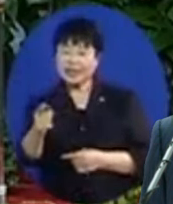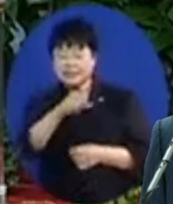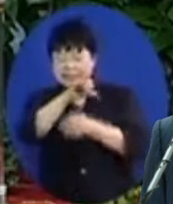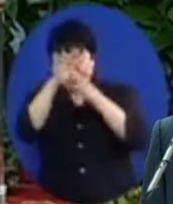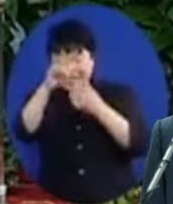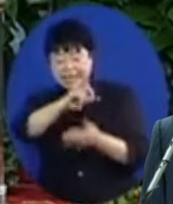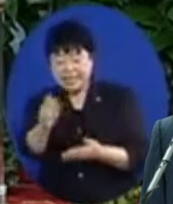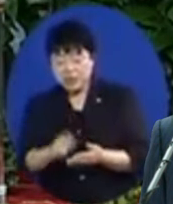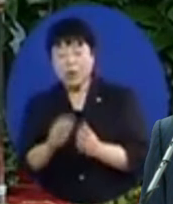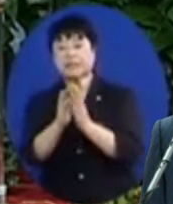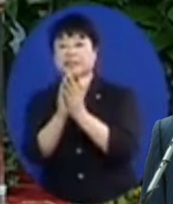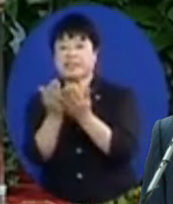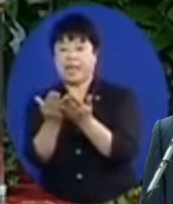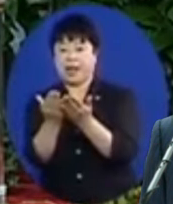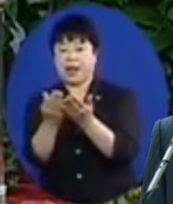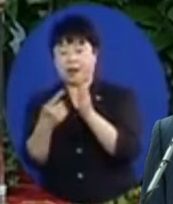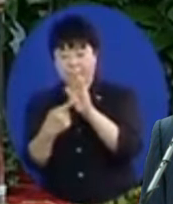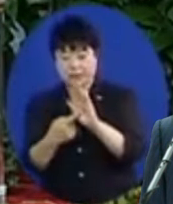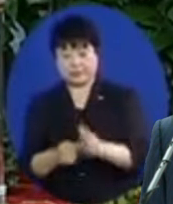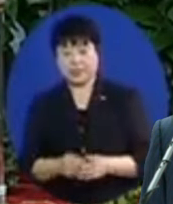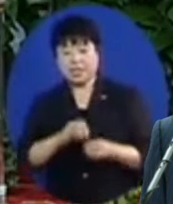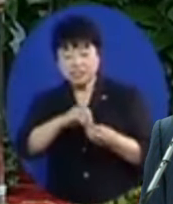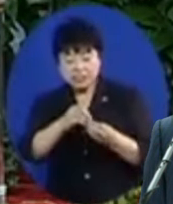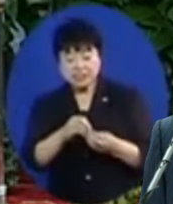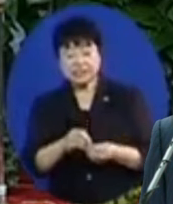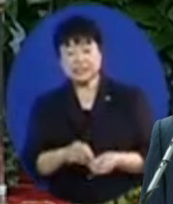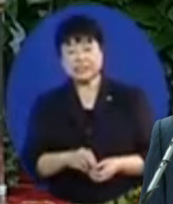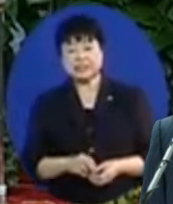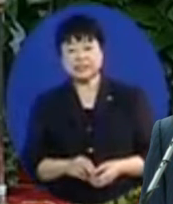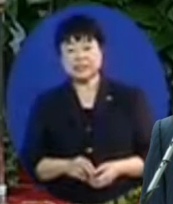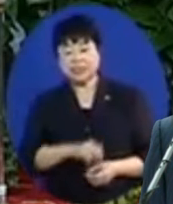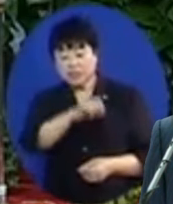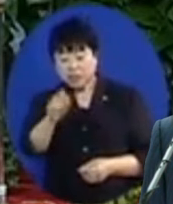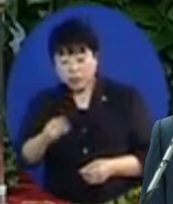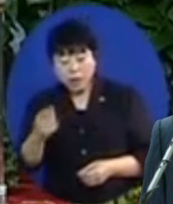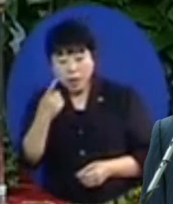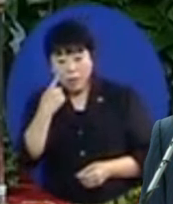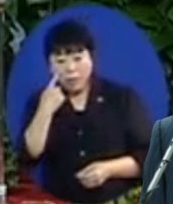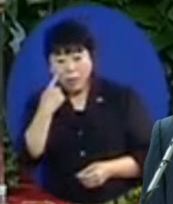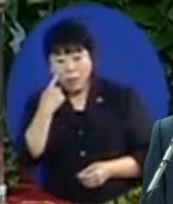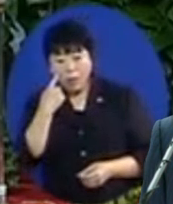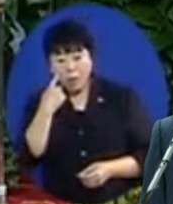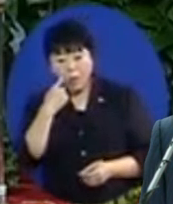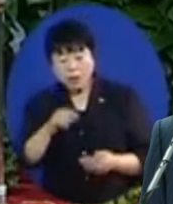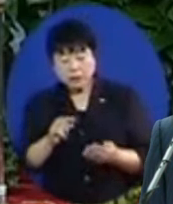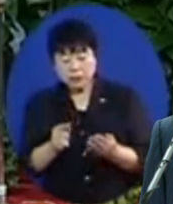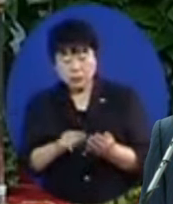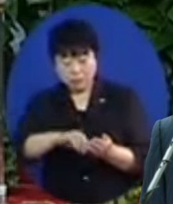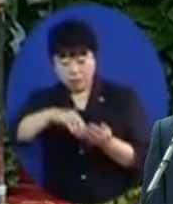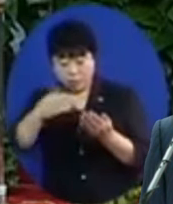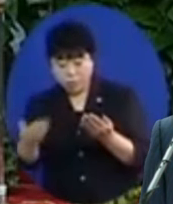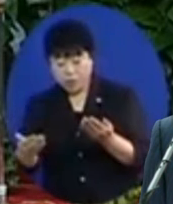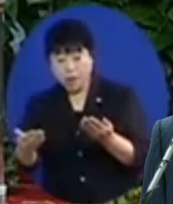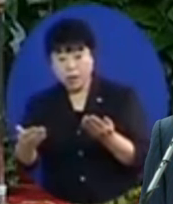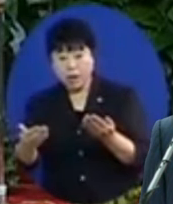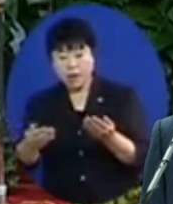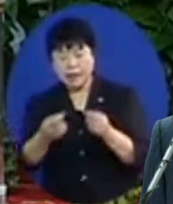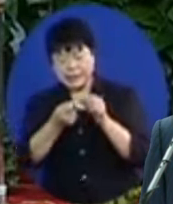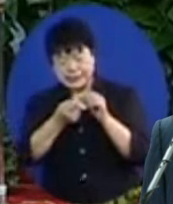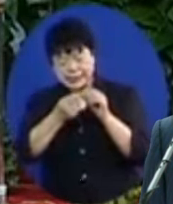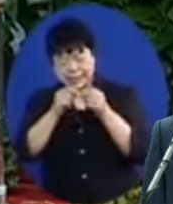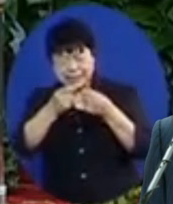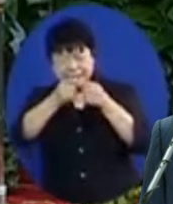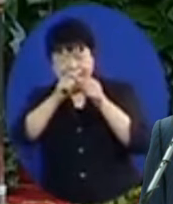일생을 기록해놓은 책이라고 말했었습니다. 시인은 자신의 삶을 기록했다는 말에 호기심이 생겨 첫 장을 열어보았습니다. 거기에는